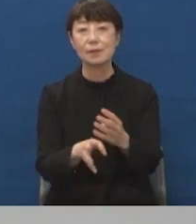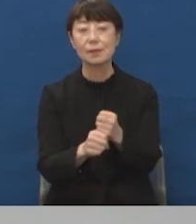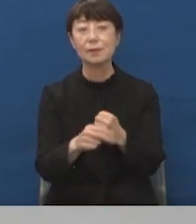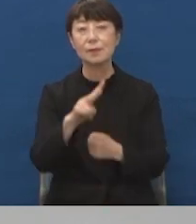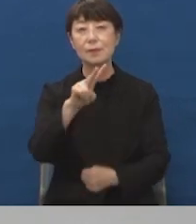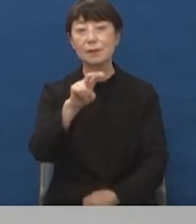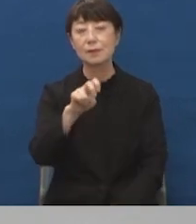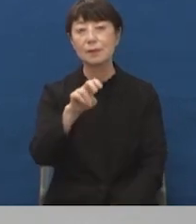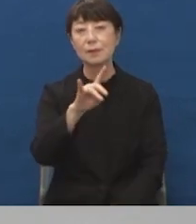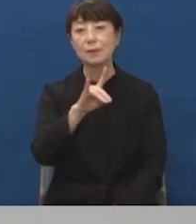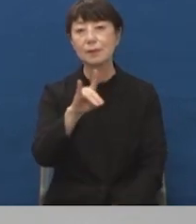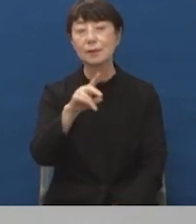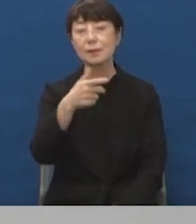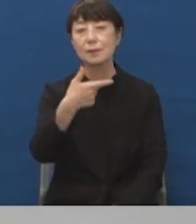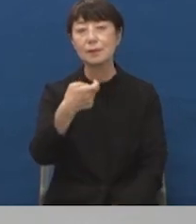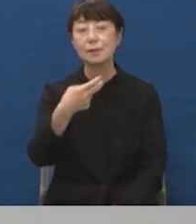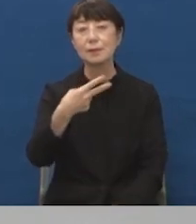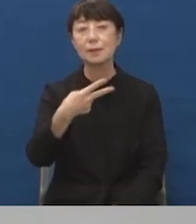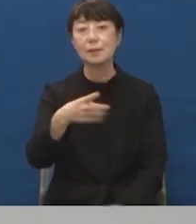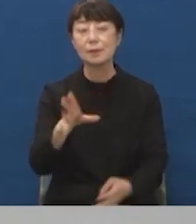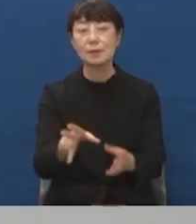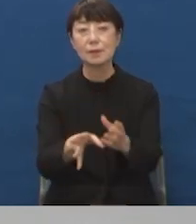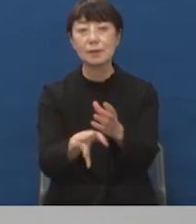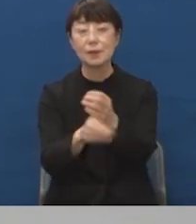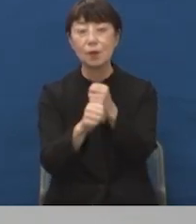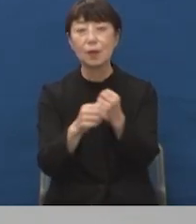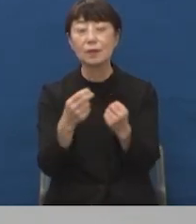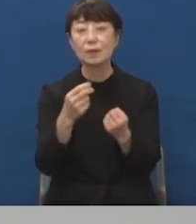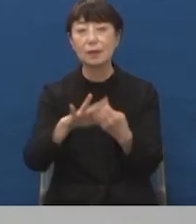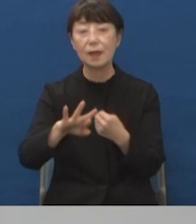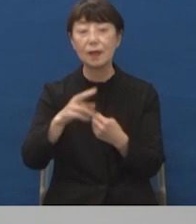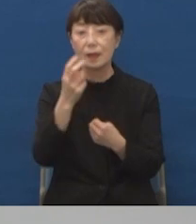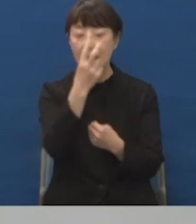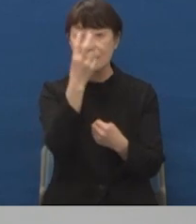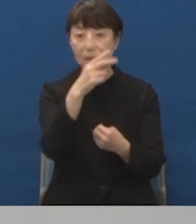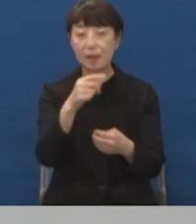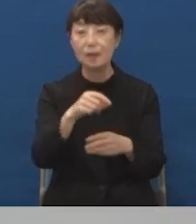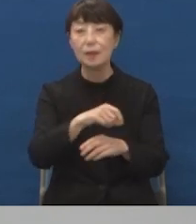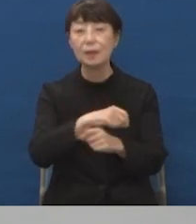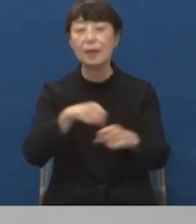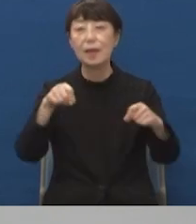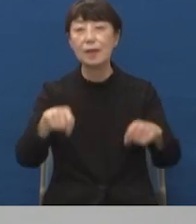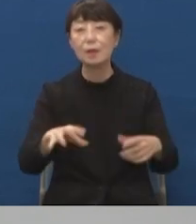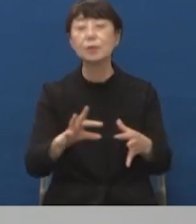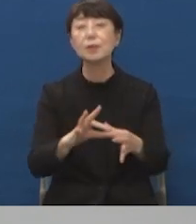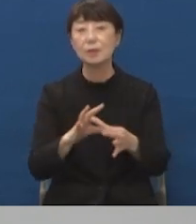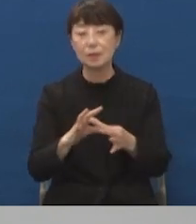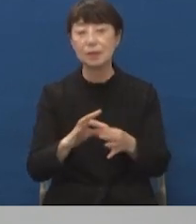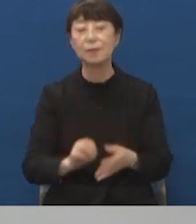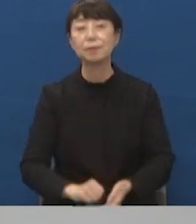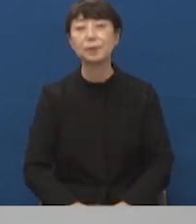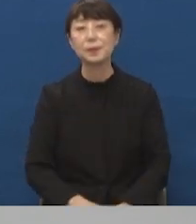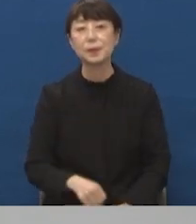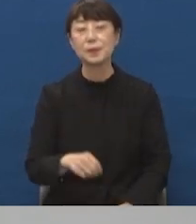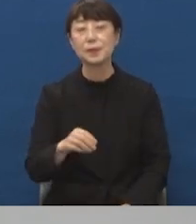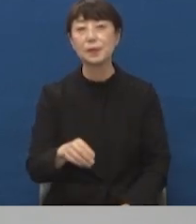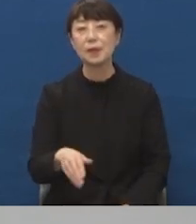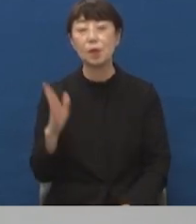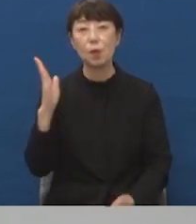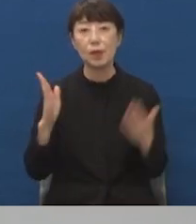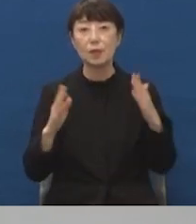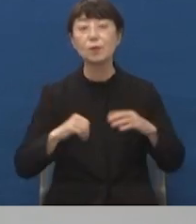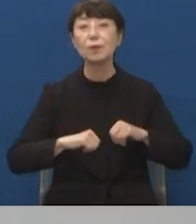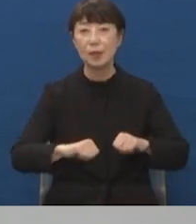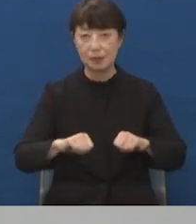第62号、包括外部監査契約の締結についてを議題といたします。これより評決を取